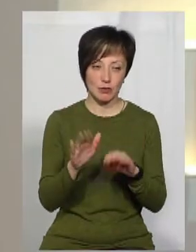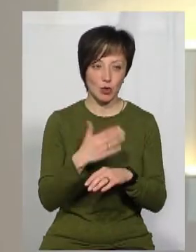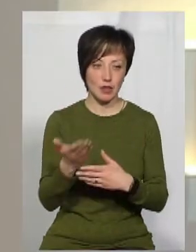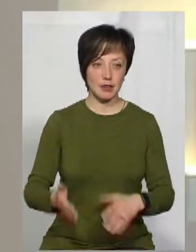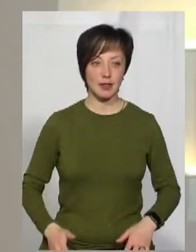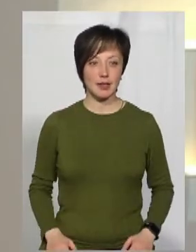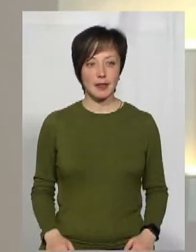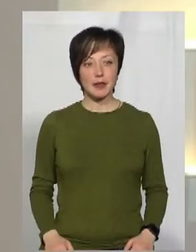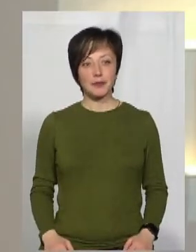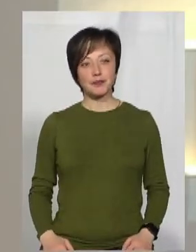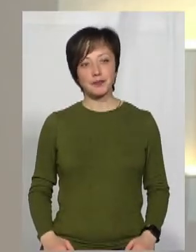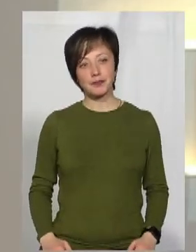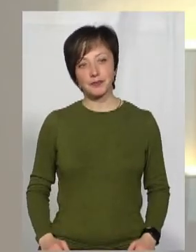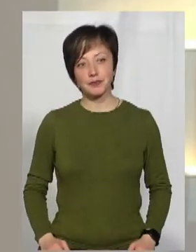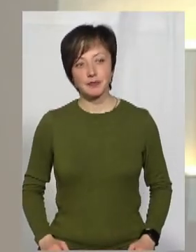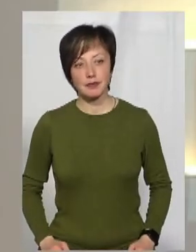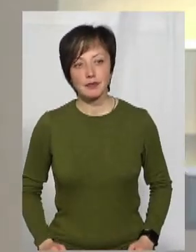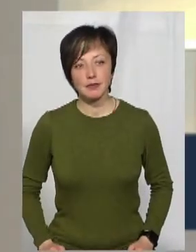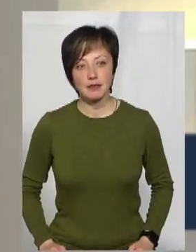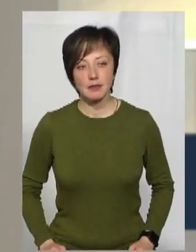Прошу, добрий вечір, ставте своє питання.